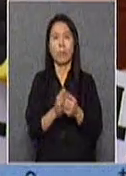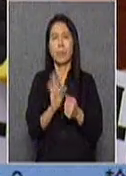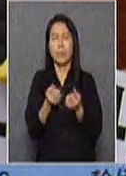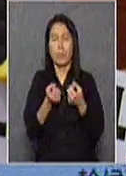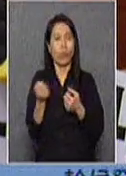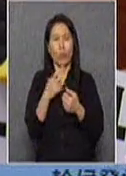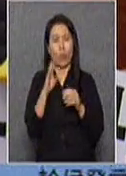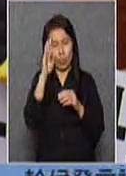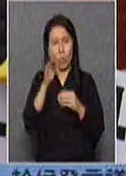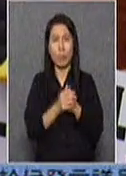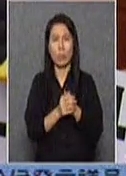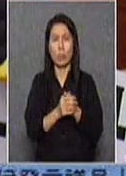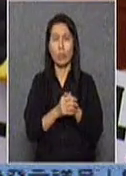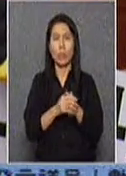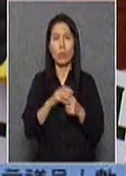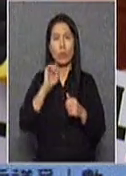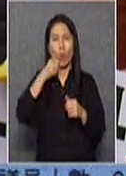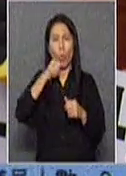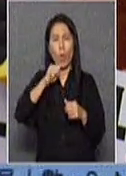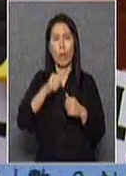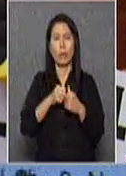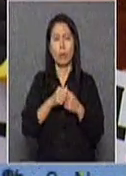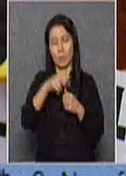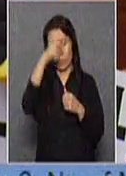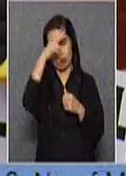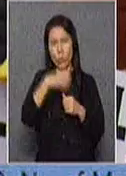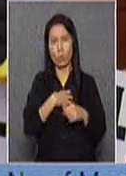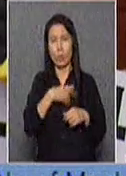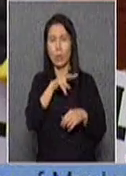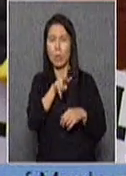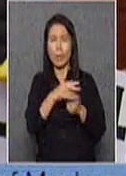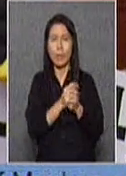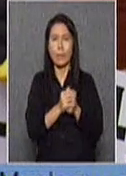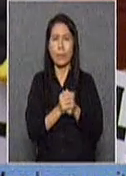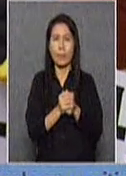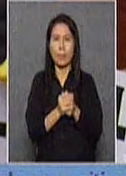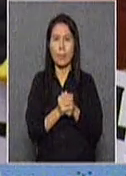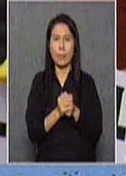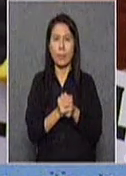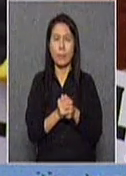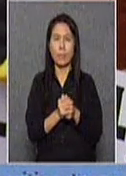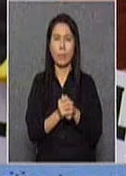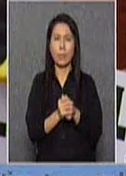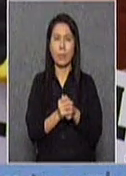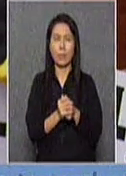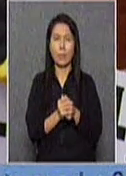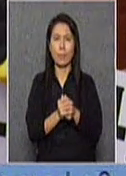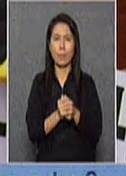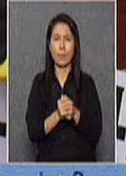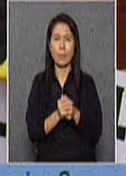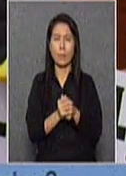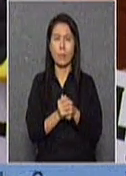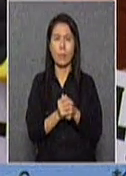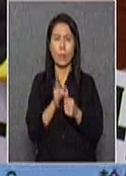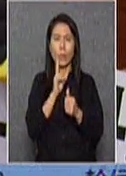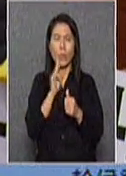人家台灣政府呢都覺得這個、啊、即這個的、啊、所謂的特使呢個